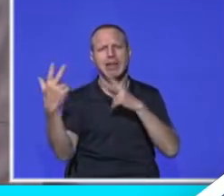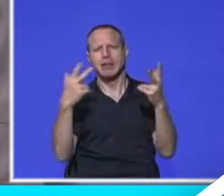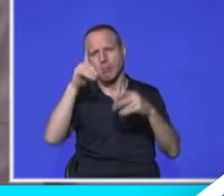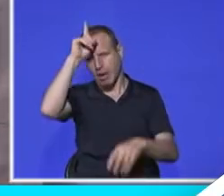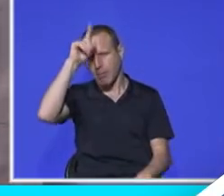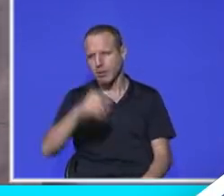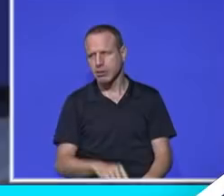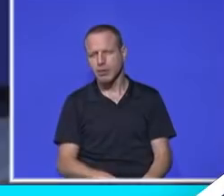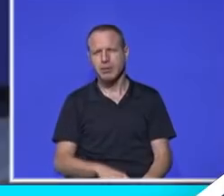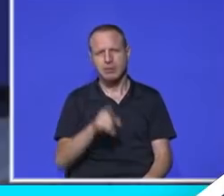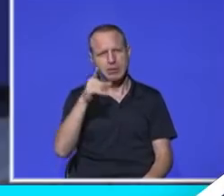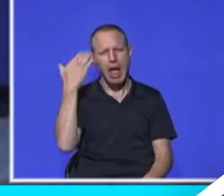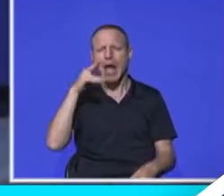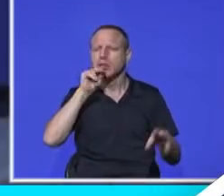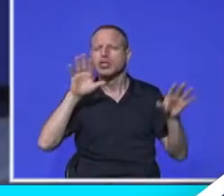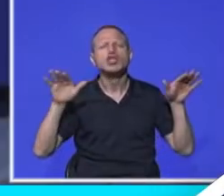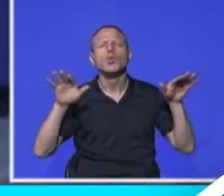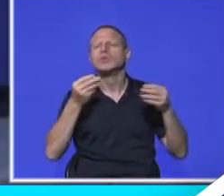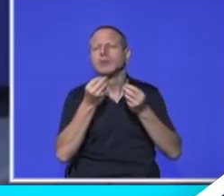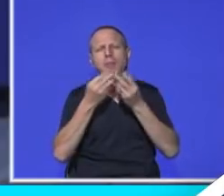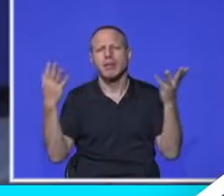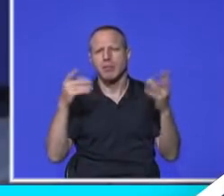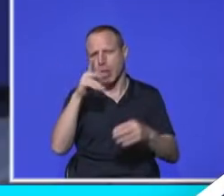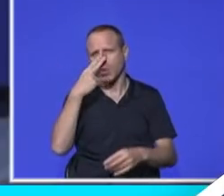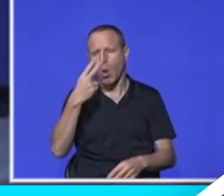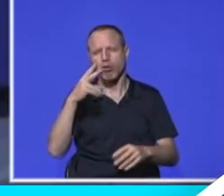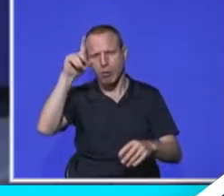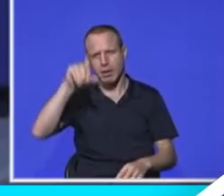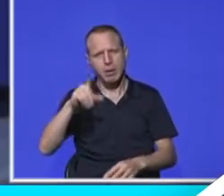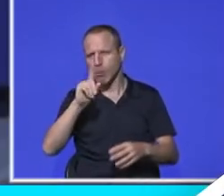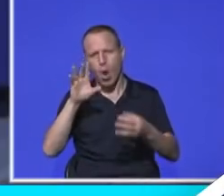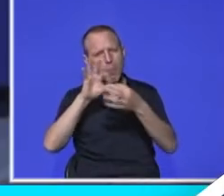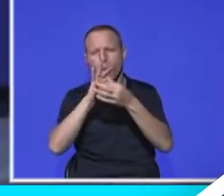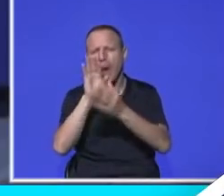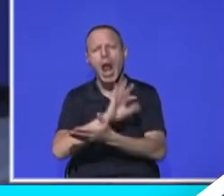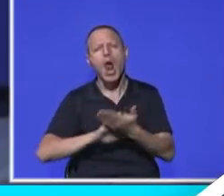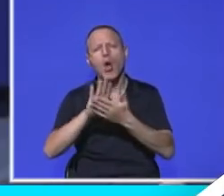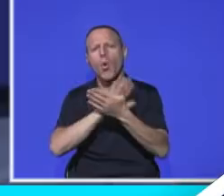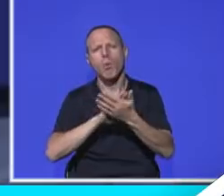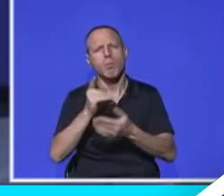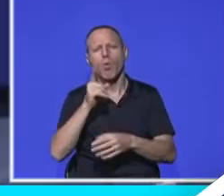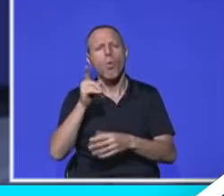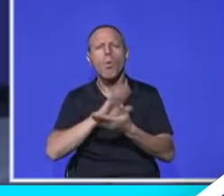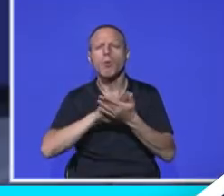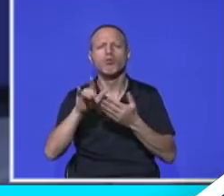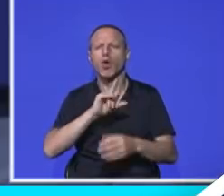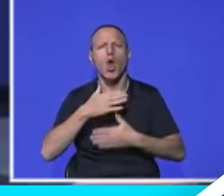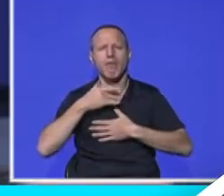זאת אומרת? זה היה ציוץ מדהים. פשוט ציוץ מדהים, את רואה שהבן אדם לא מחובר לכלום, הוא פשוט לא אוהב ללכת לבית ספר, מה את